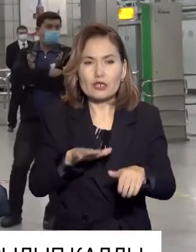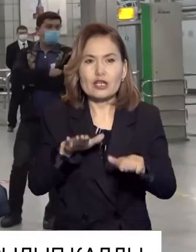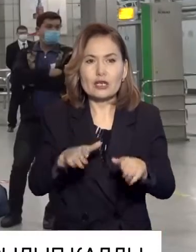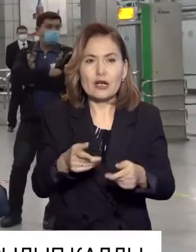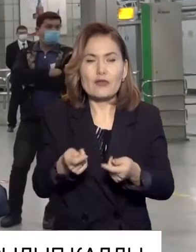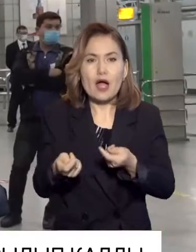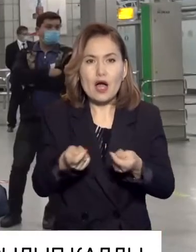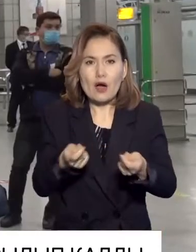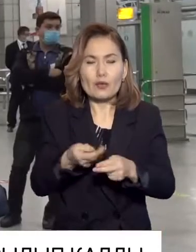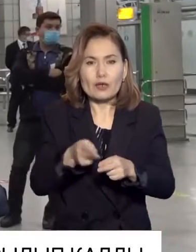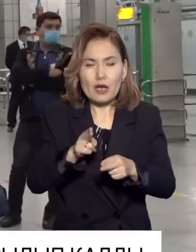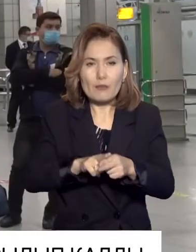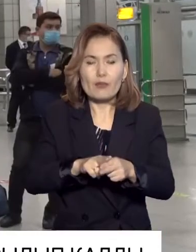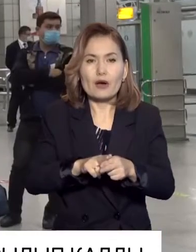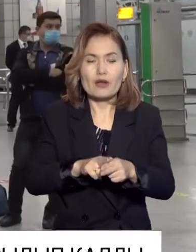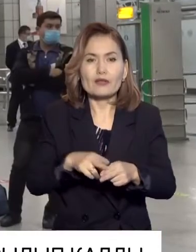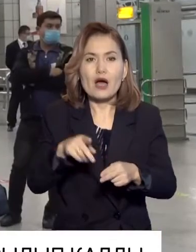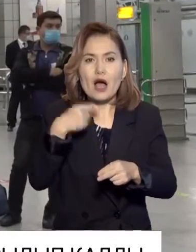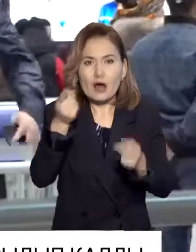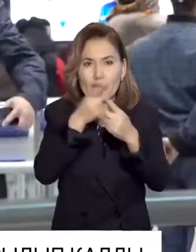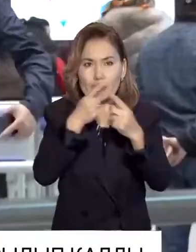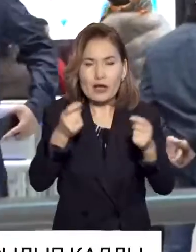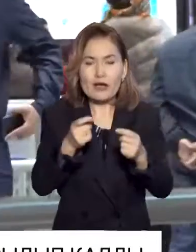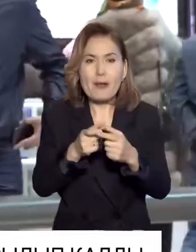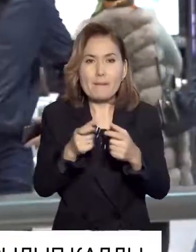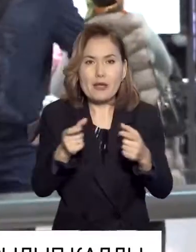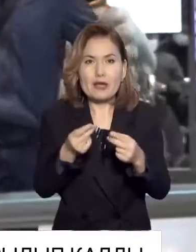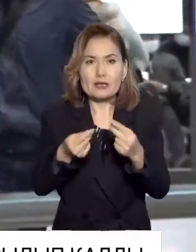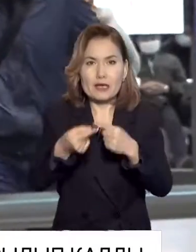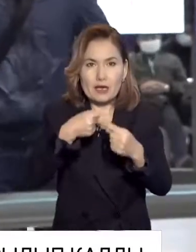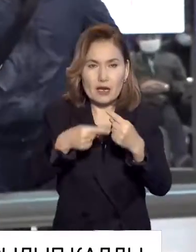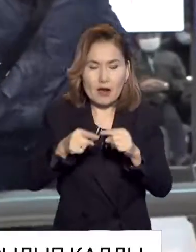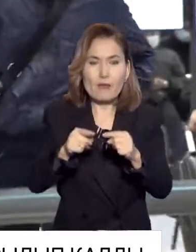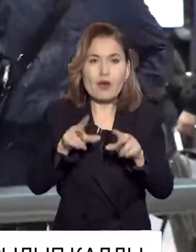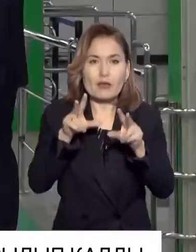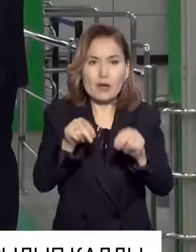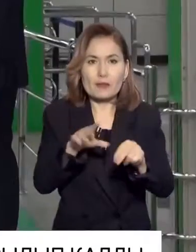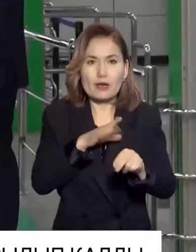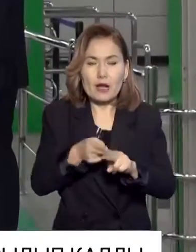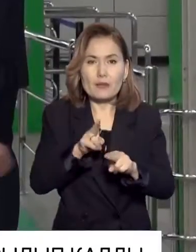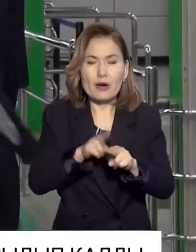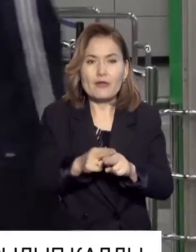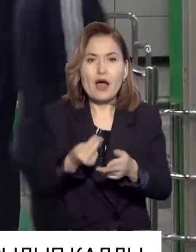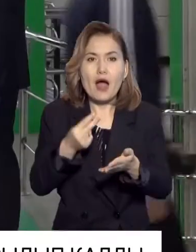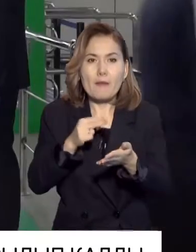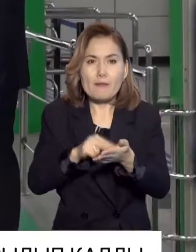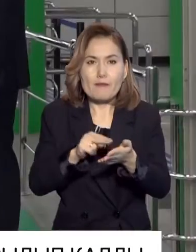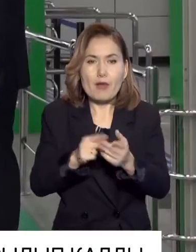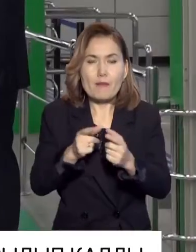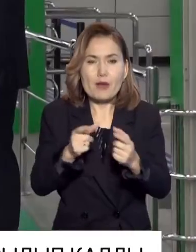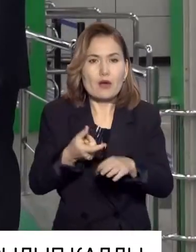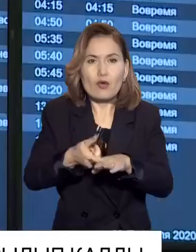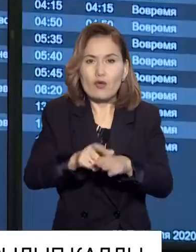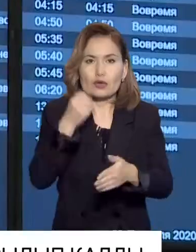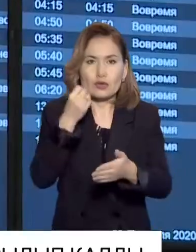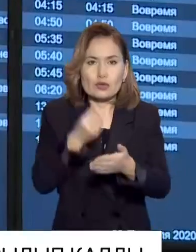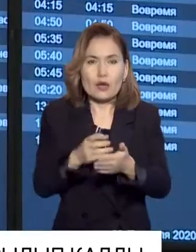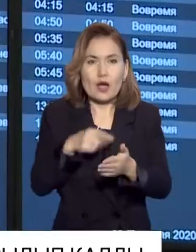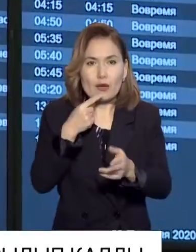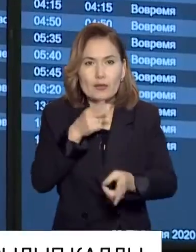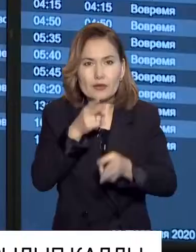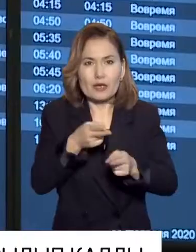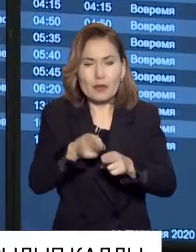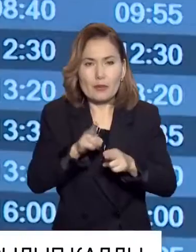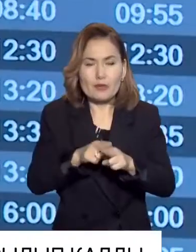компания уақыты өткен билеттер құны қайтарылатынын мәлімдеді. Жолаушылар жаңа билеттің бағасы тым қымбат екенін айтып шағымдануда. Осы